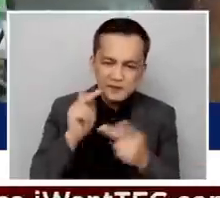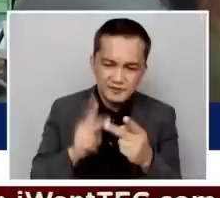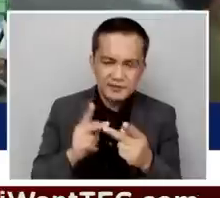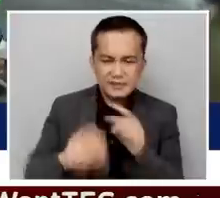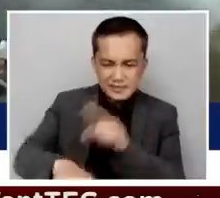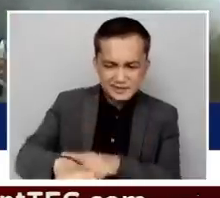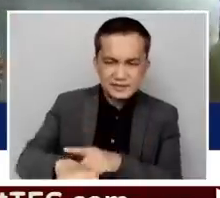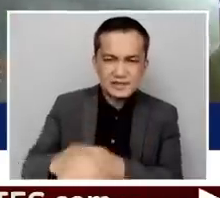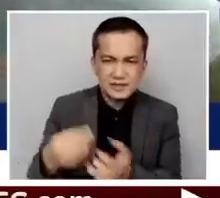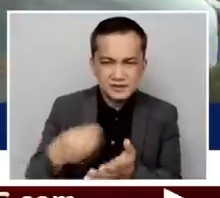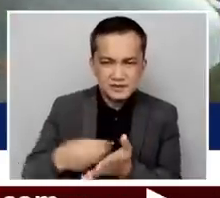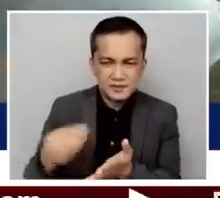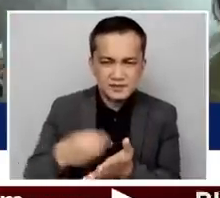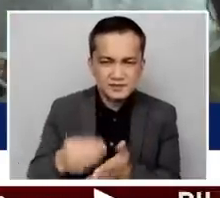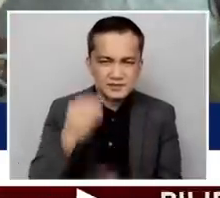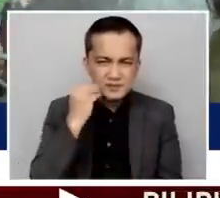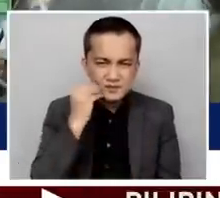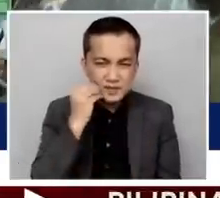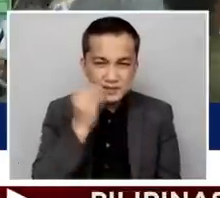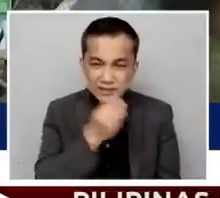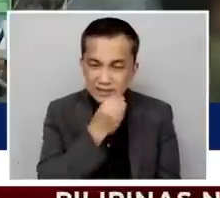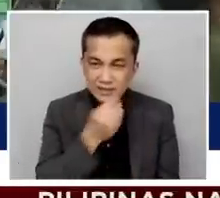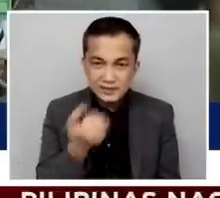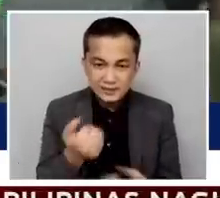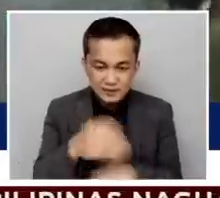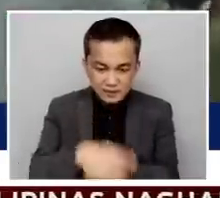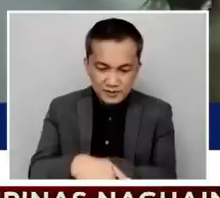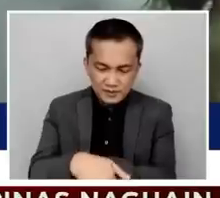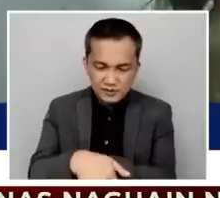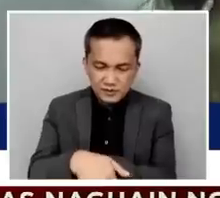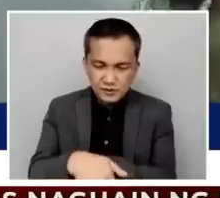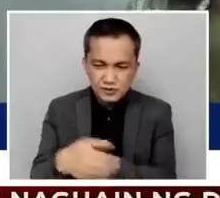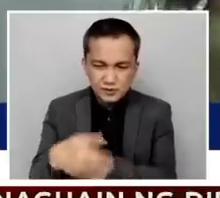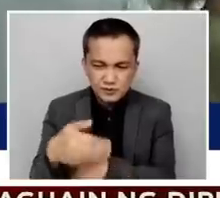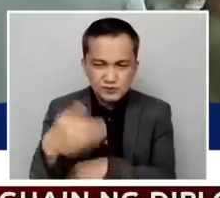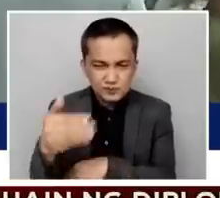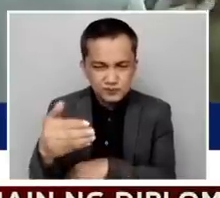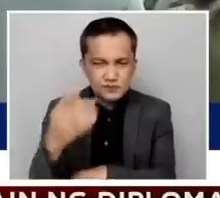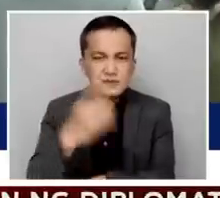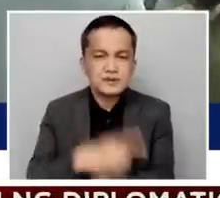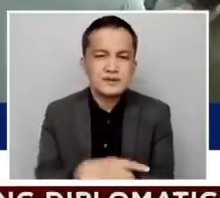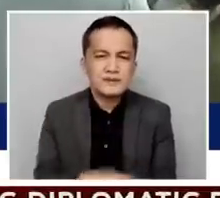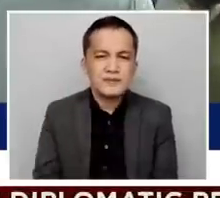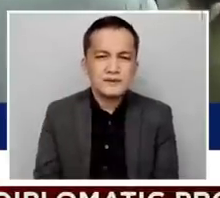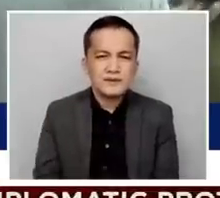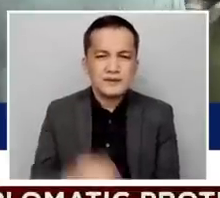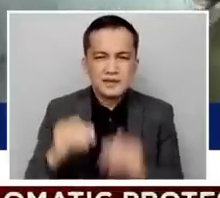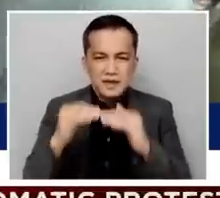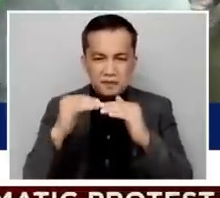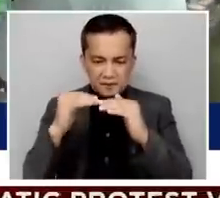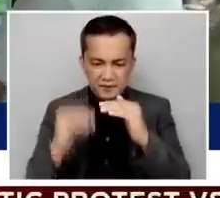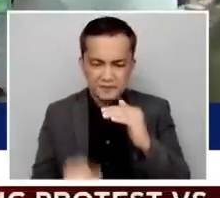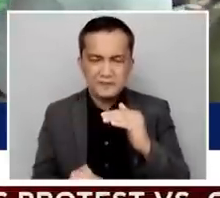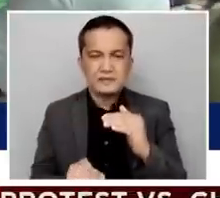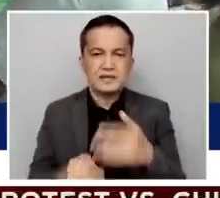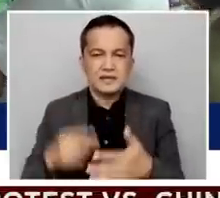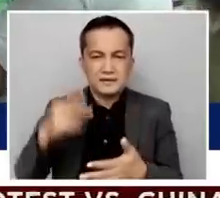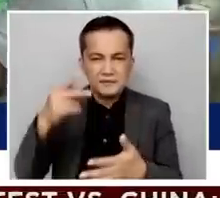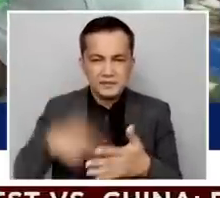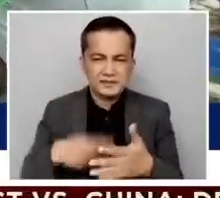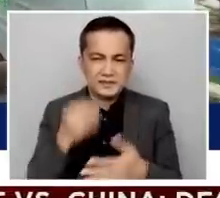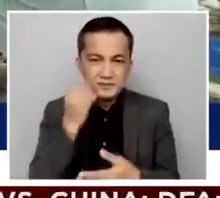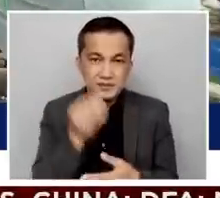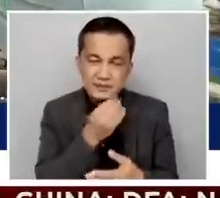ng bulaklak dahil simula ho ngayong gabi hanggang sa mga susunod na araw ay bababa na ang presyo ng mga bulaklak.